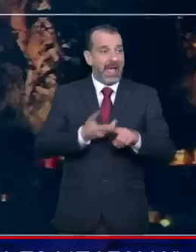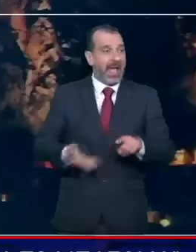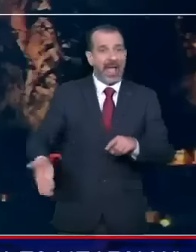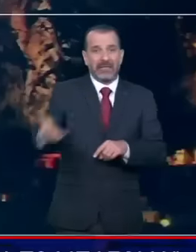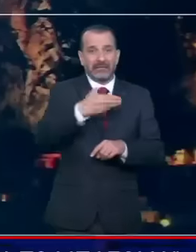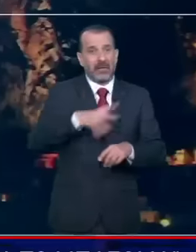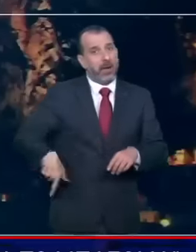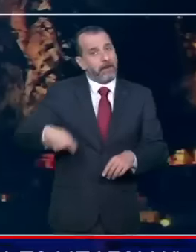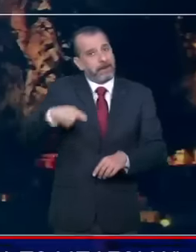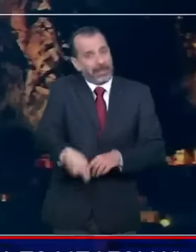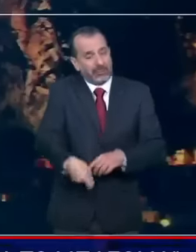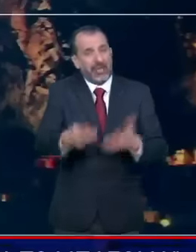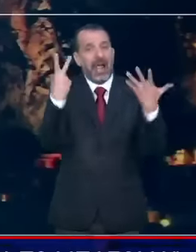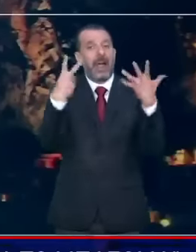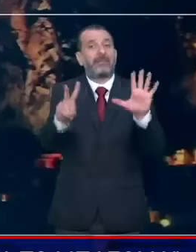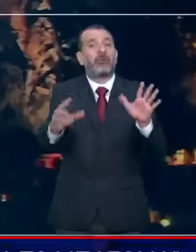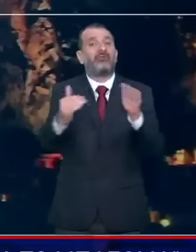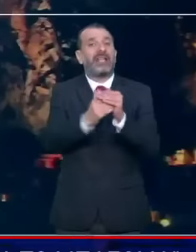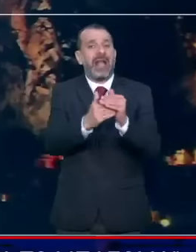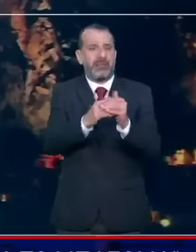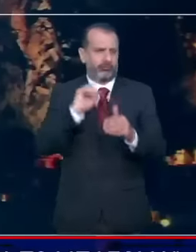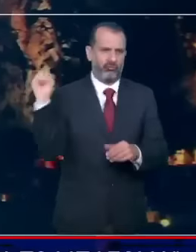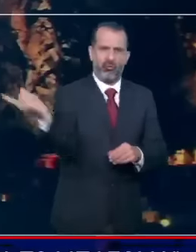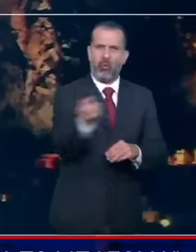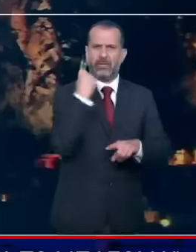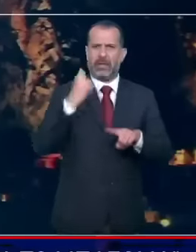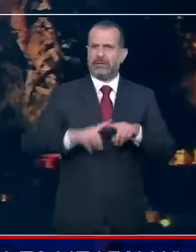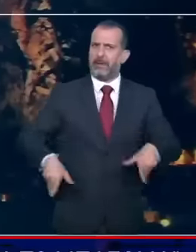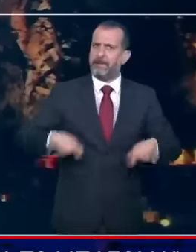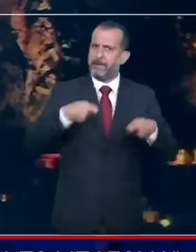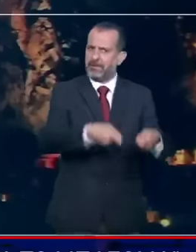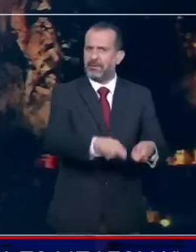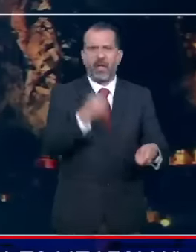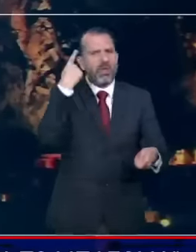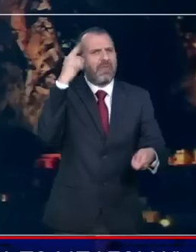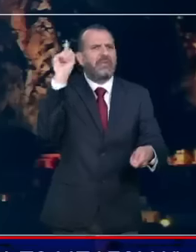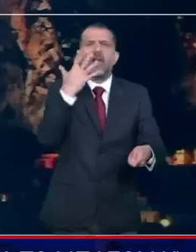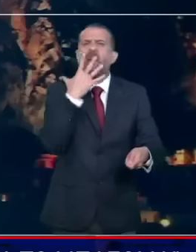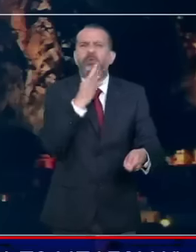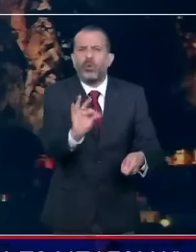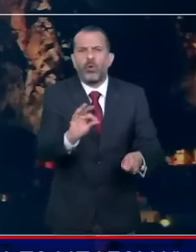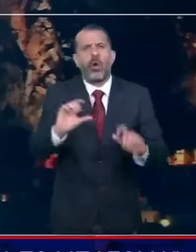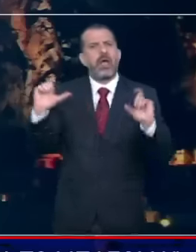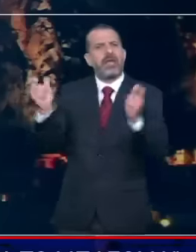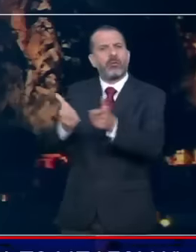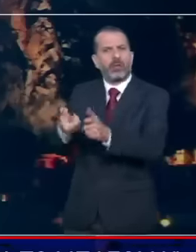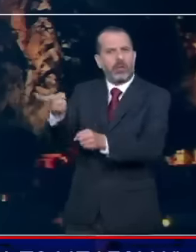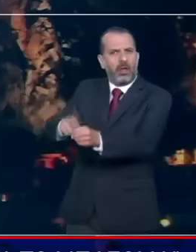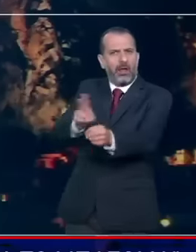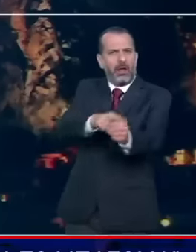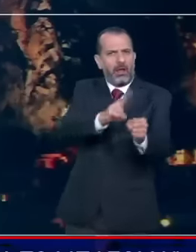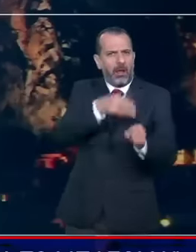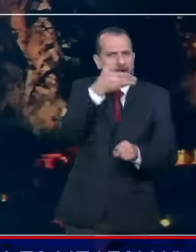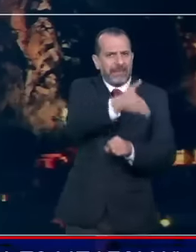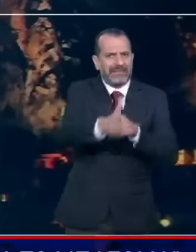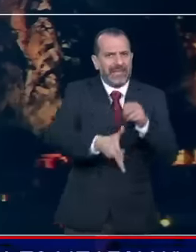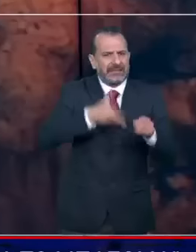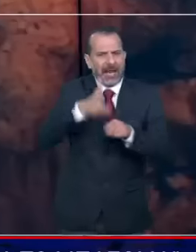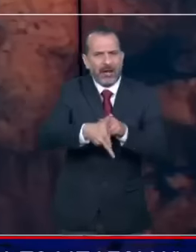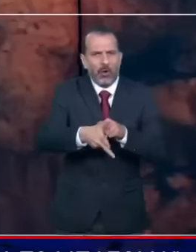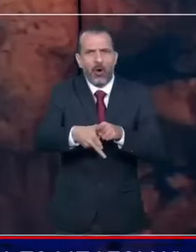ξοδέψει 700.000 ευρώ από την τσέπη του χωρίς τη γνώση του, χωρίς τη γνώση των οικογενειών των θυμάτων, για να